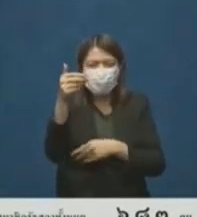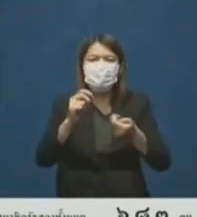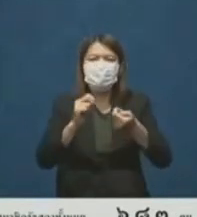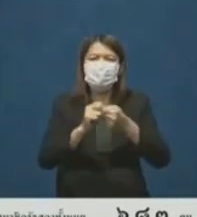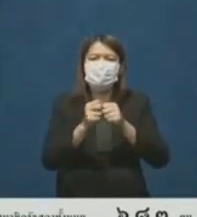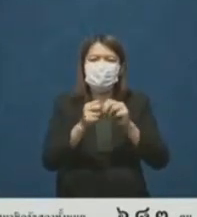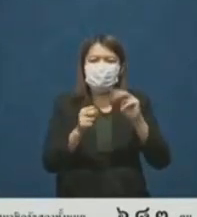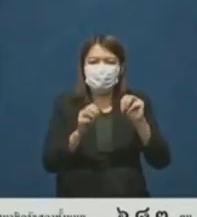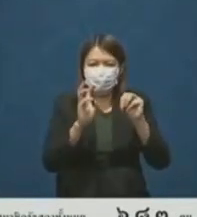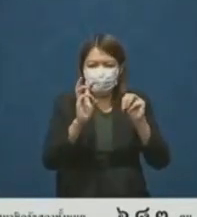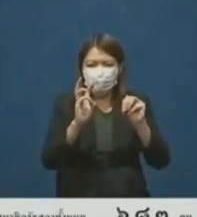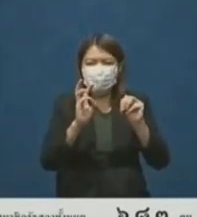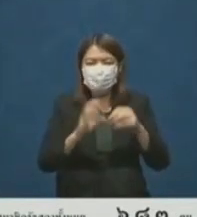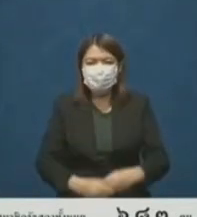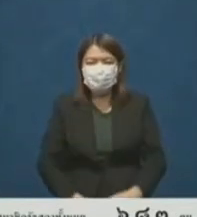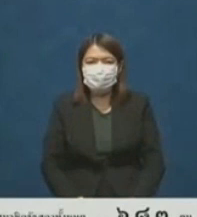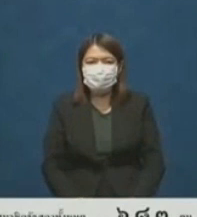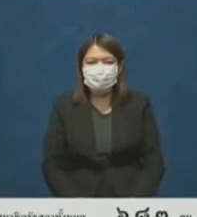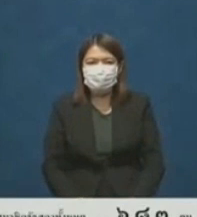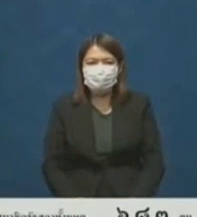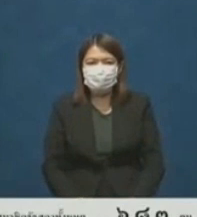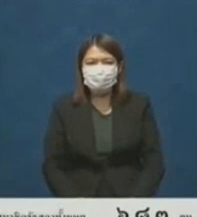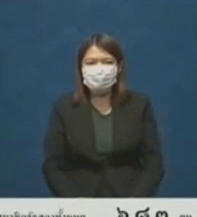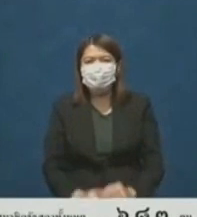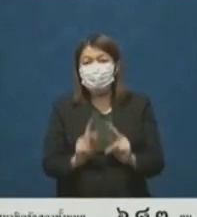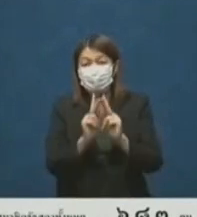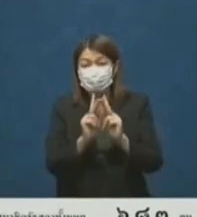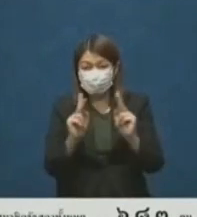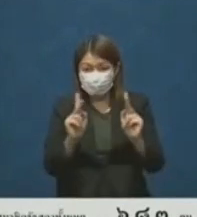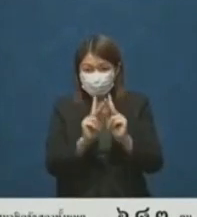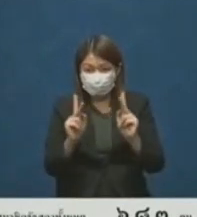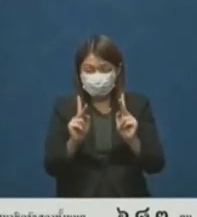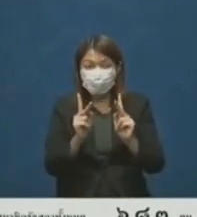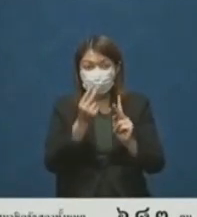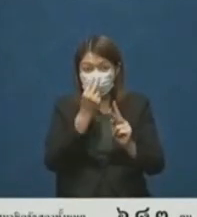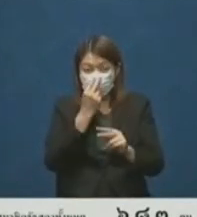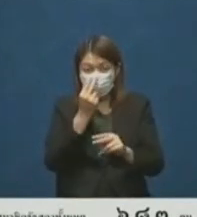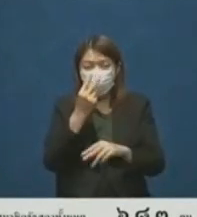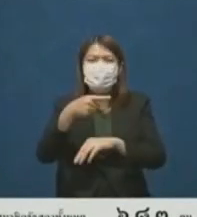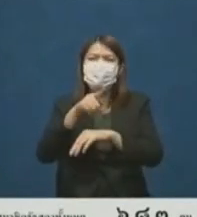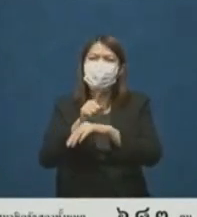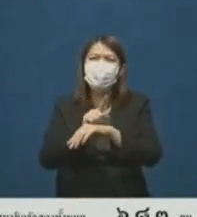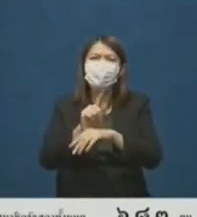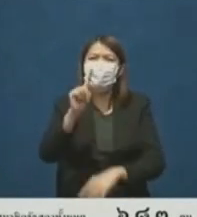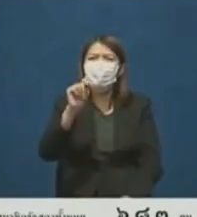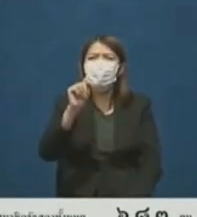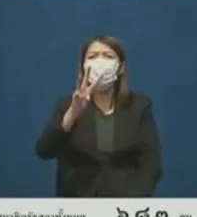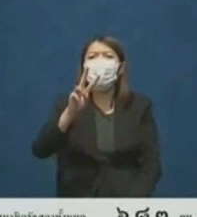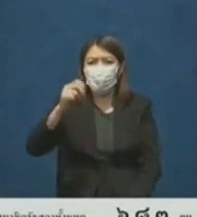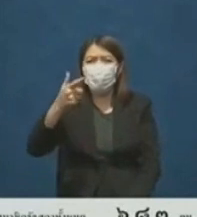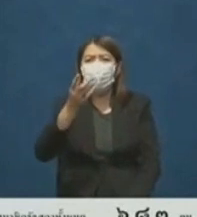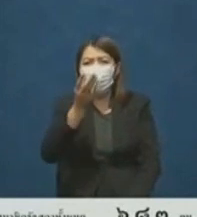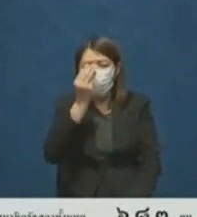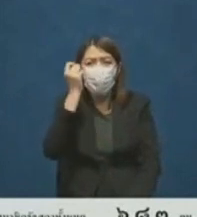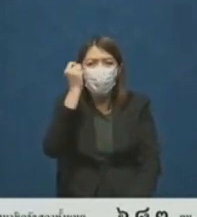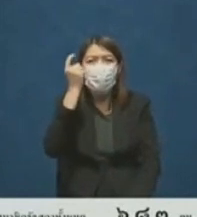ติปัญหามันอยู่ที่ว่าในมาตรา6นี่เราท่านกรรมธิการผมฟังท่านประธ